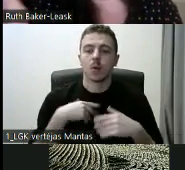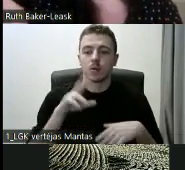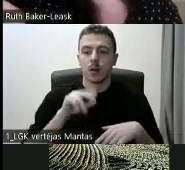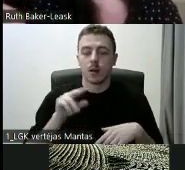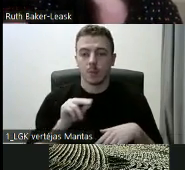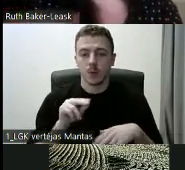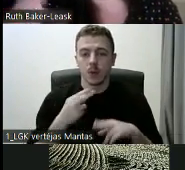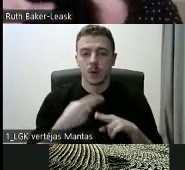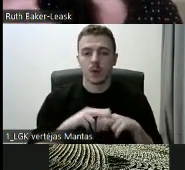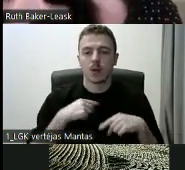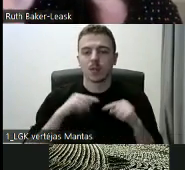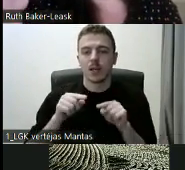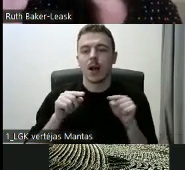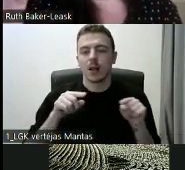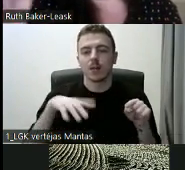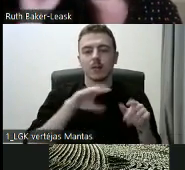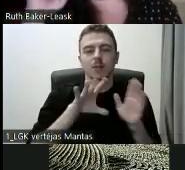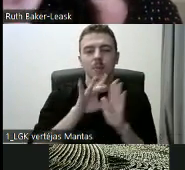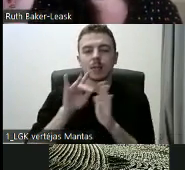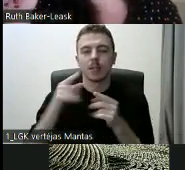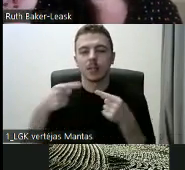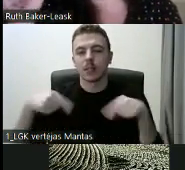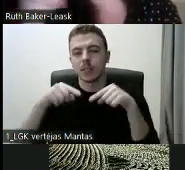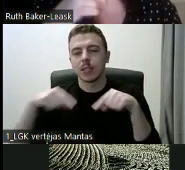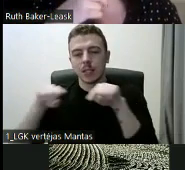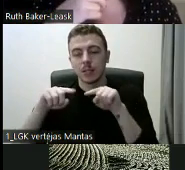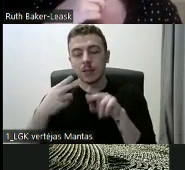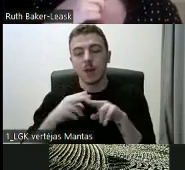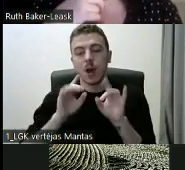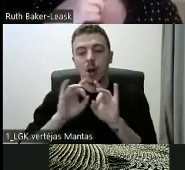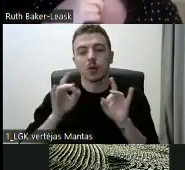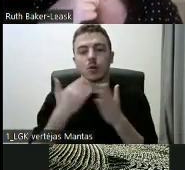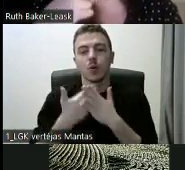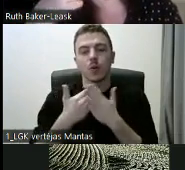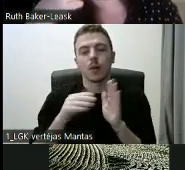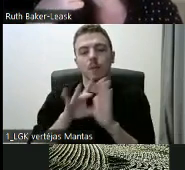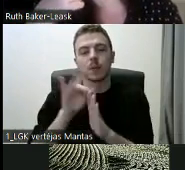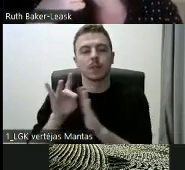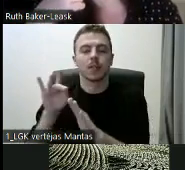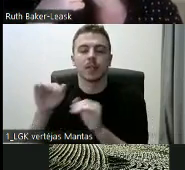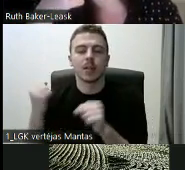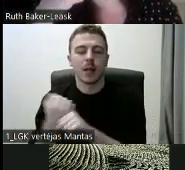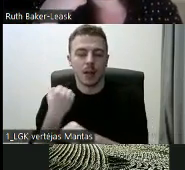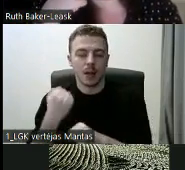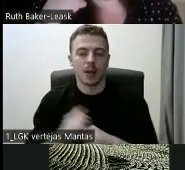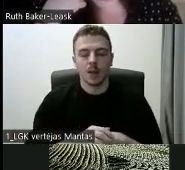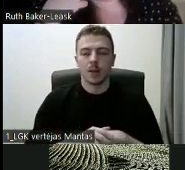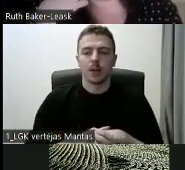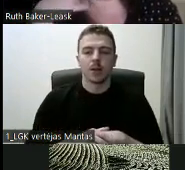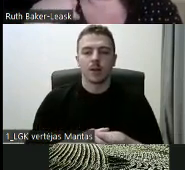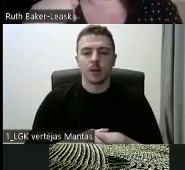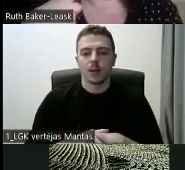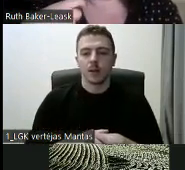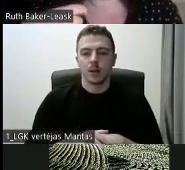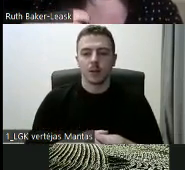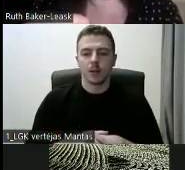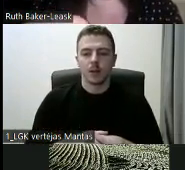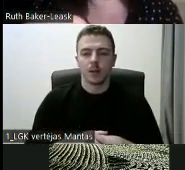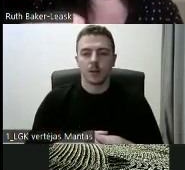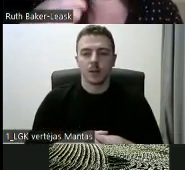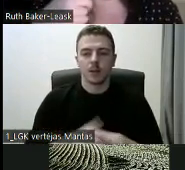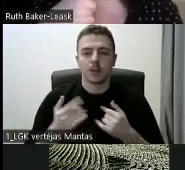tiesiog skatinau jūs pasirinkti tas sritis ir aiškinau, kodėl reikia pasirinkti. Ir dar